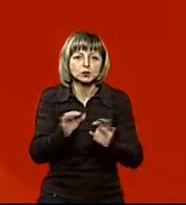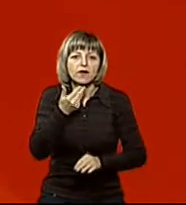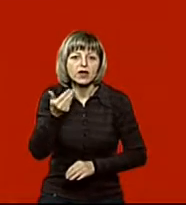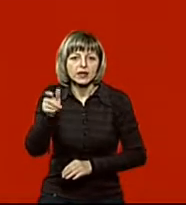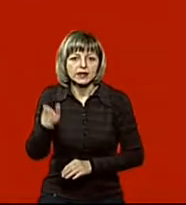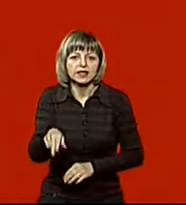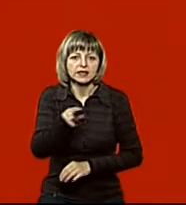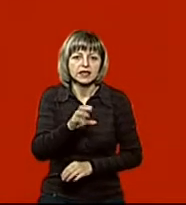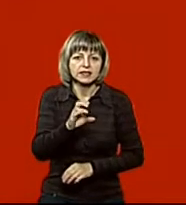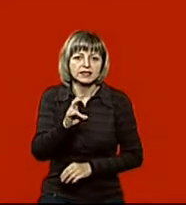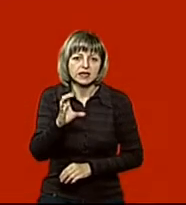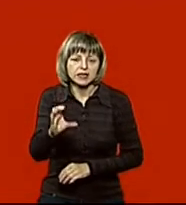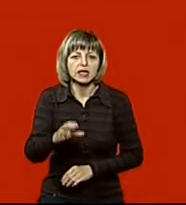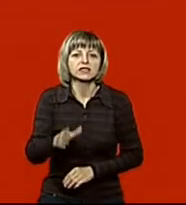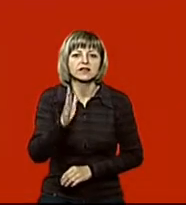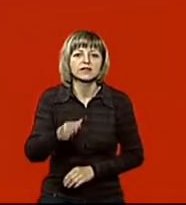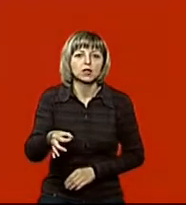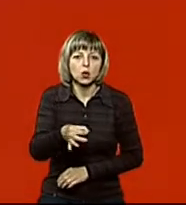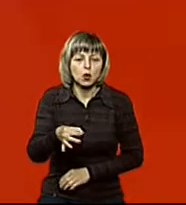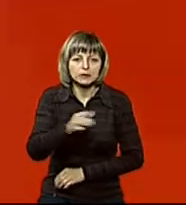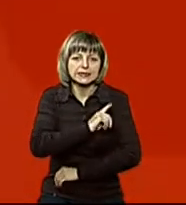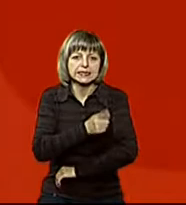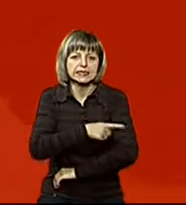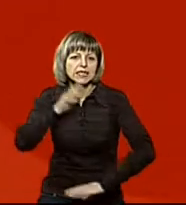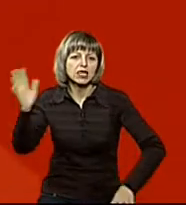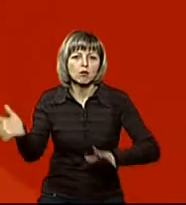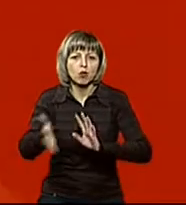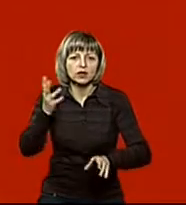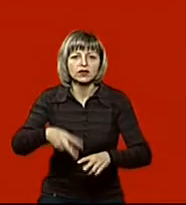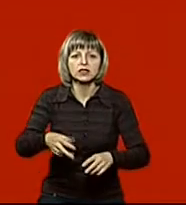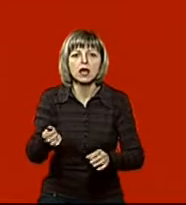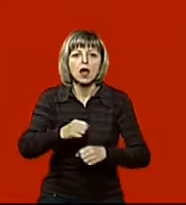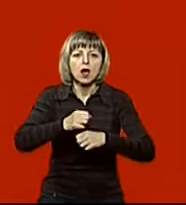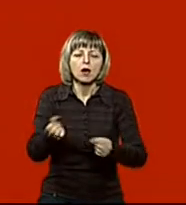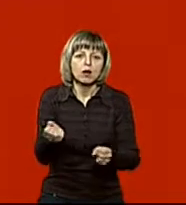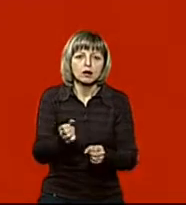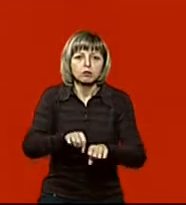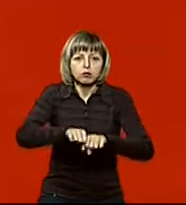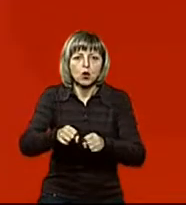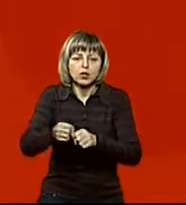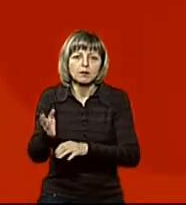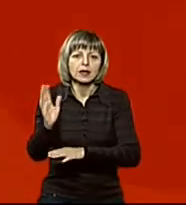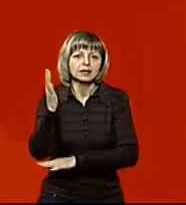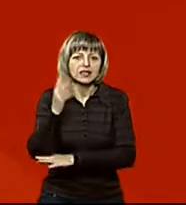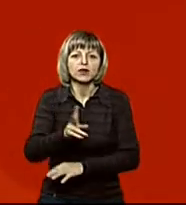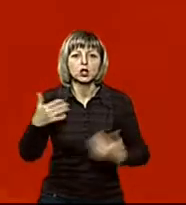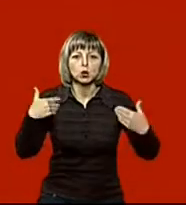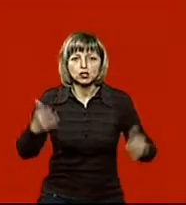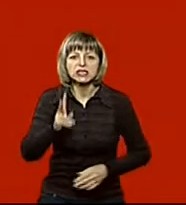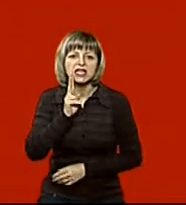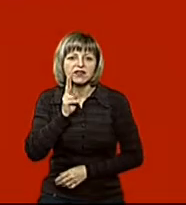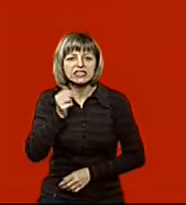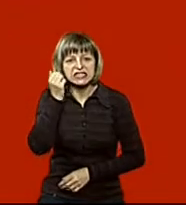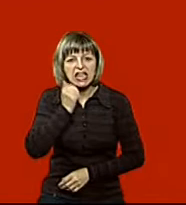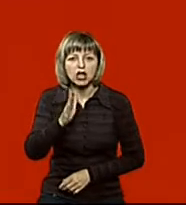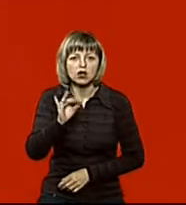речник ДСНС області Володимир Нестеров, сильні пориви вітру поламали дерева в Рожищинському, Ківерцівському,